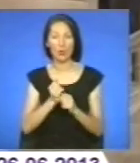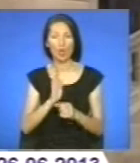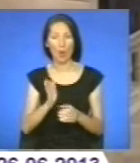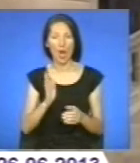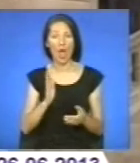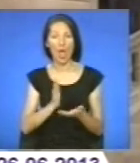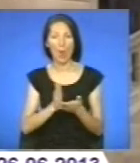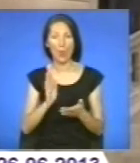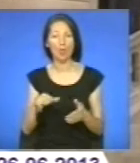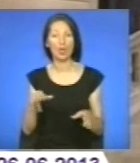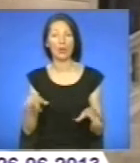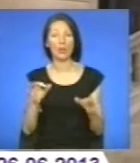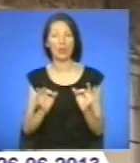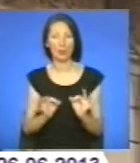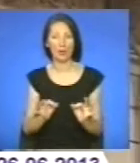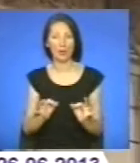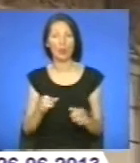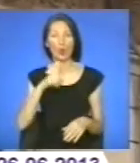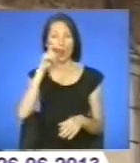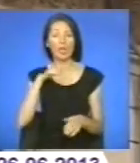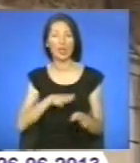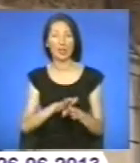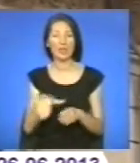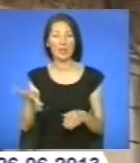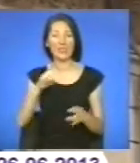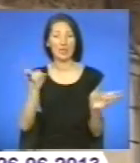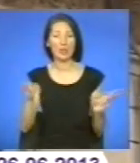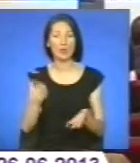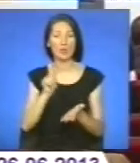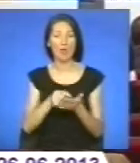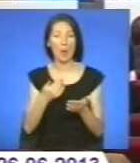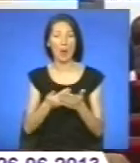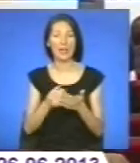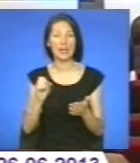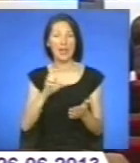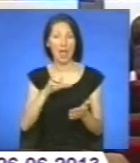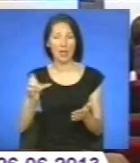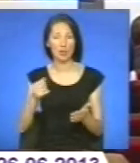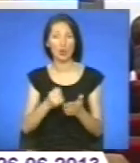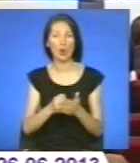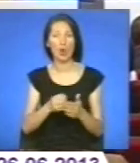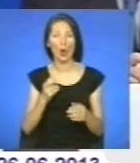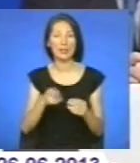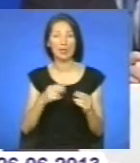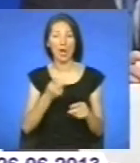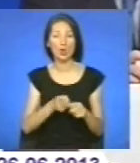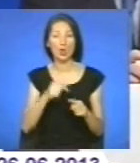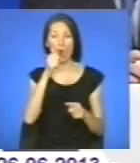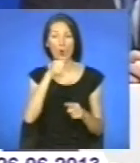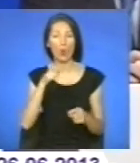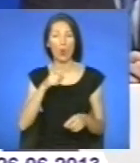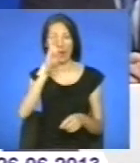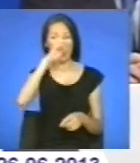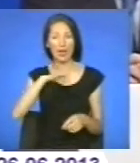Україна виконає усі необхідні зобов'язання перед ЄС до листопада поточного року. Микола Азаров запевнив представників Євросоюзу, країна рухається у